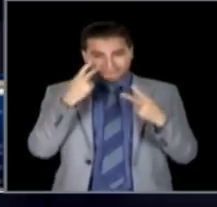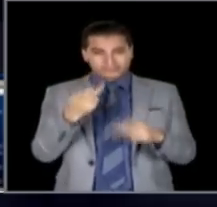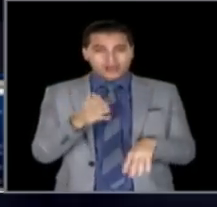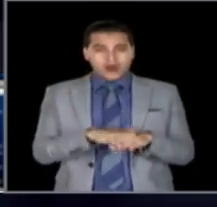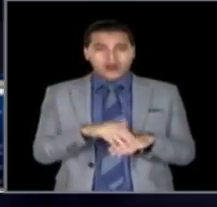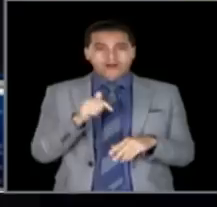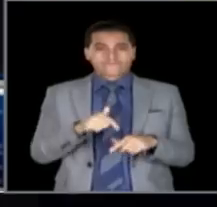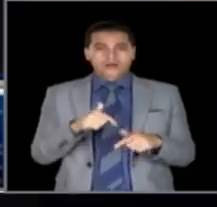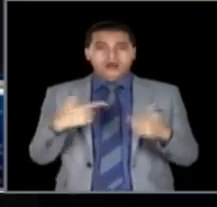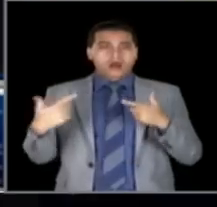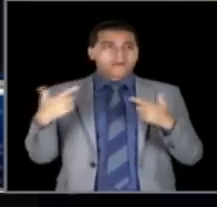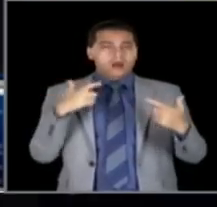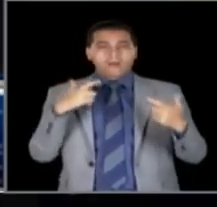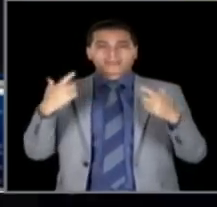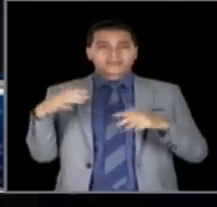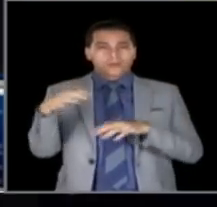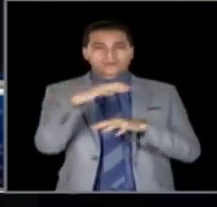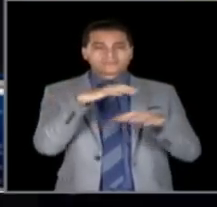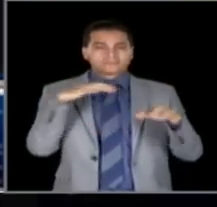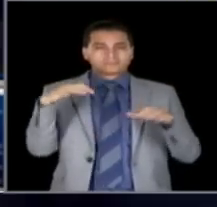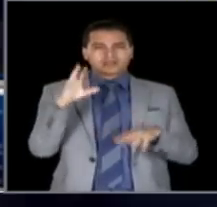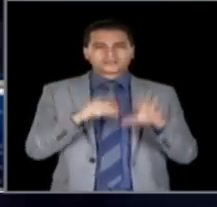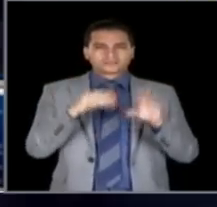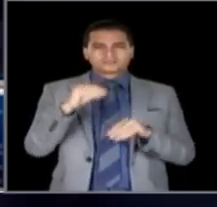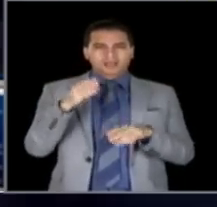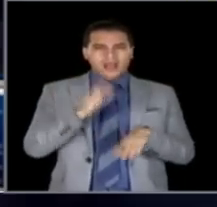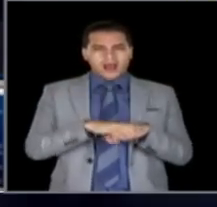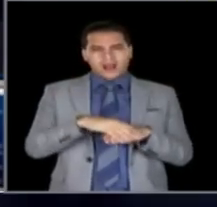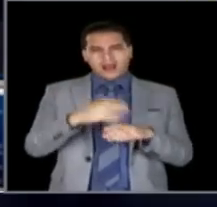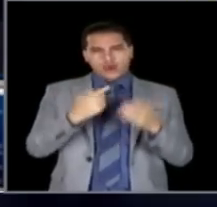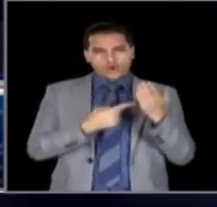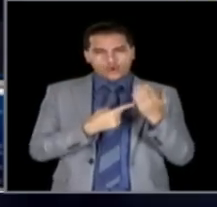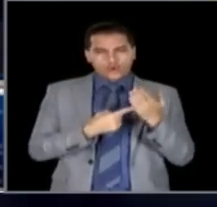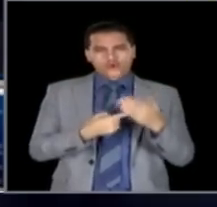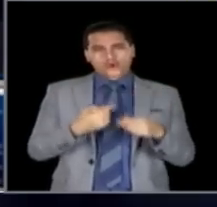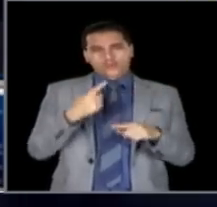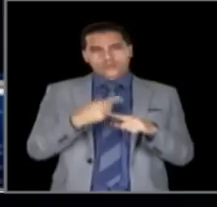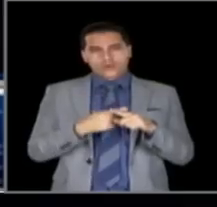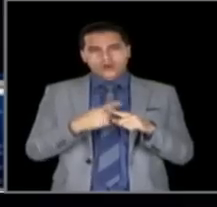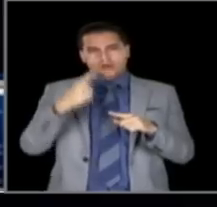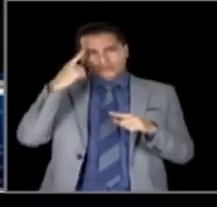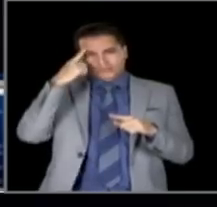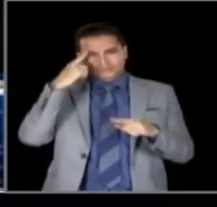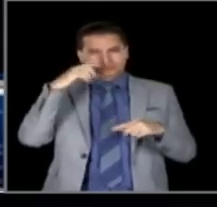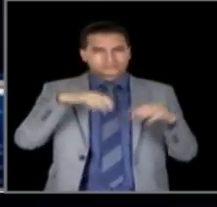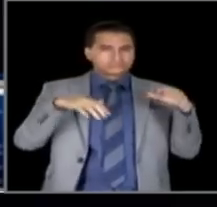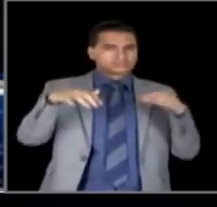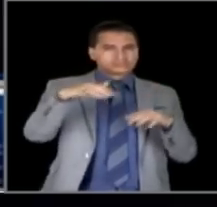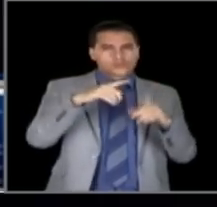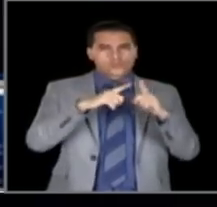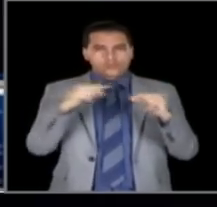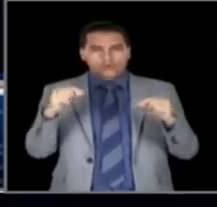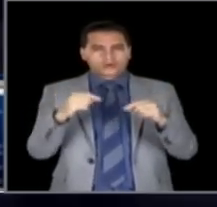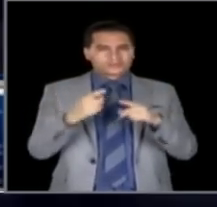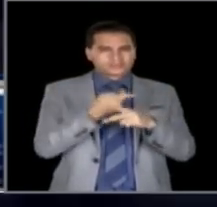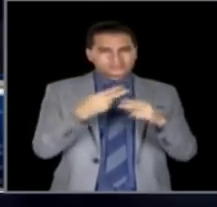والصراعات الحدودية اللي حصلت بعدها، زي مثلا كوريا الجنوبية وكوريا الشمالية. لو انا دوست غلط